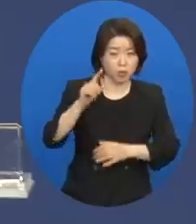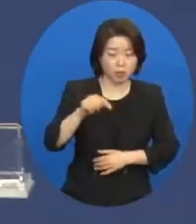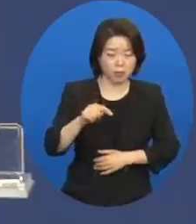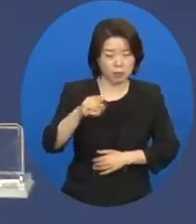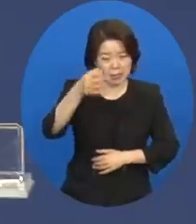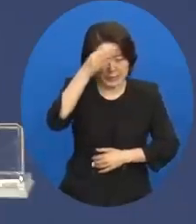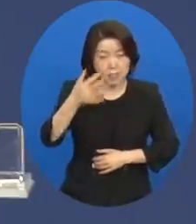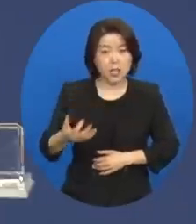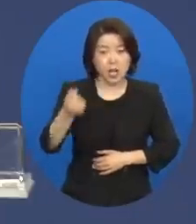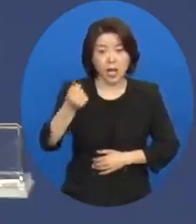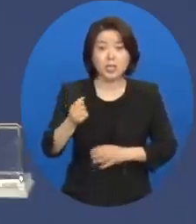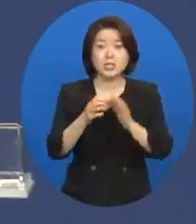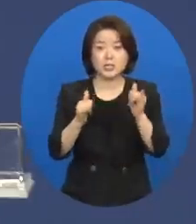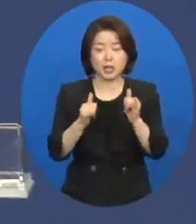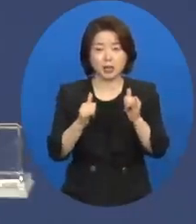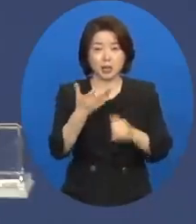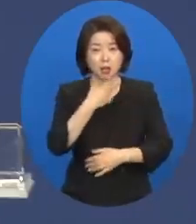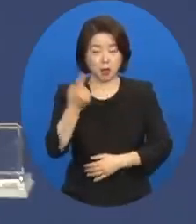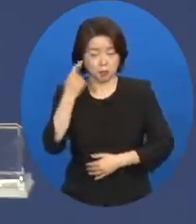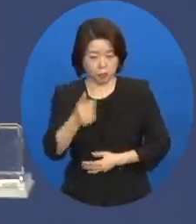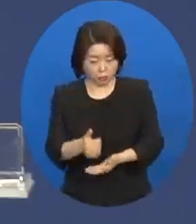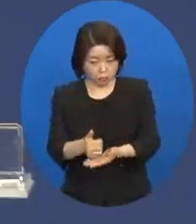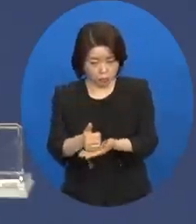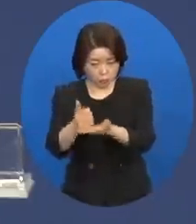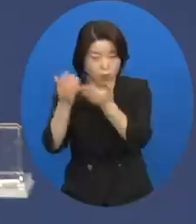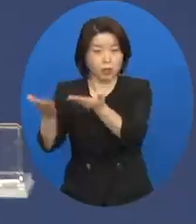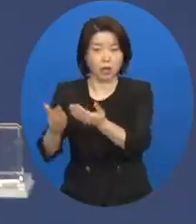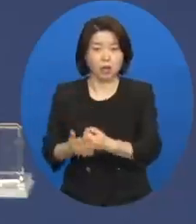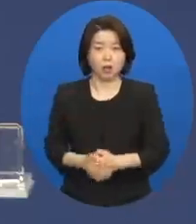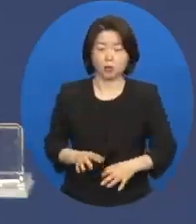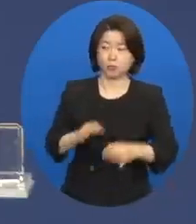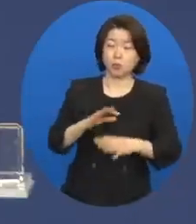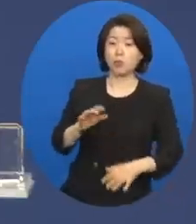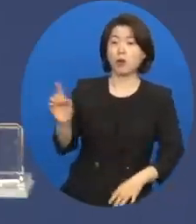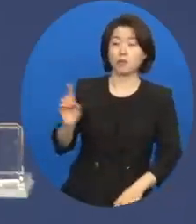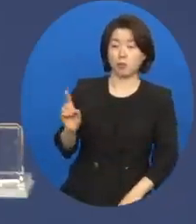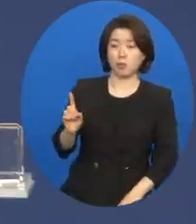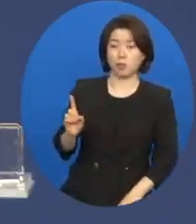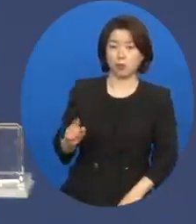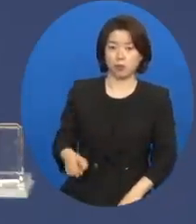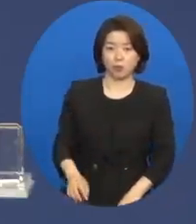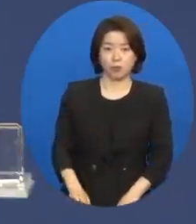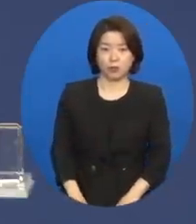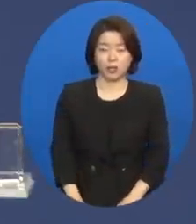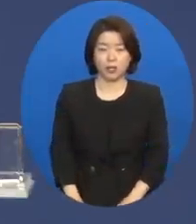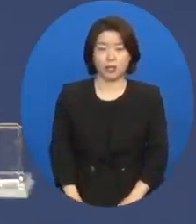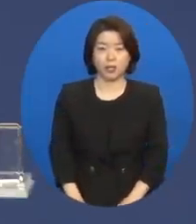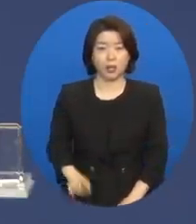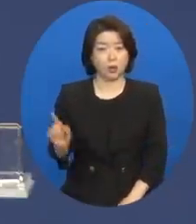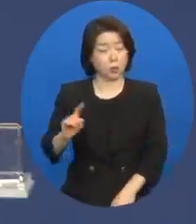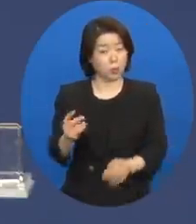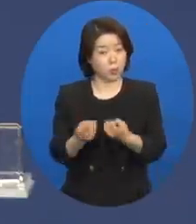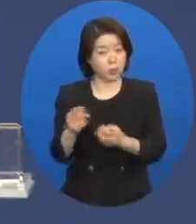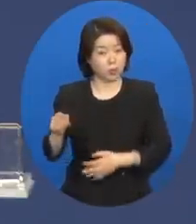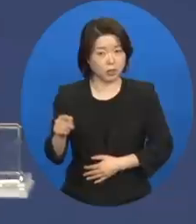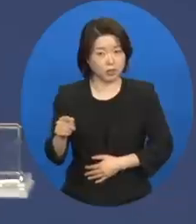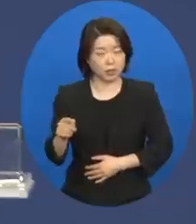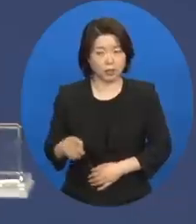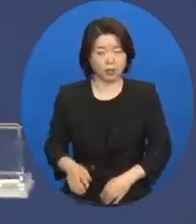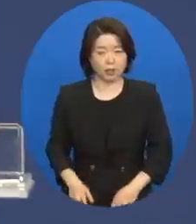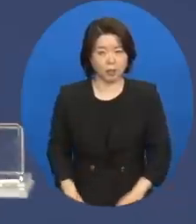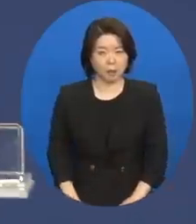실력들을 가지고 계신 분들을 복음으로 이렇게 섬기다가 깜짝 놀란 건요, 어떻게 그렇게도